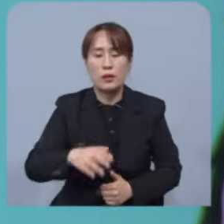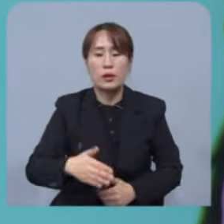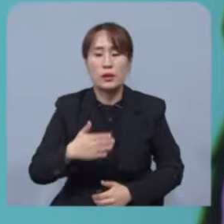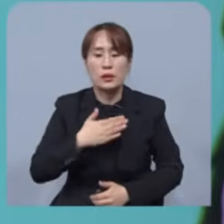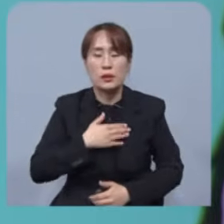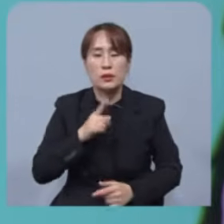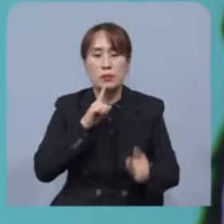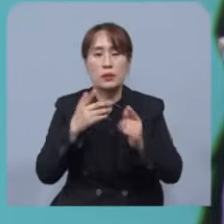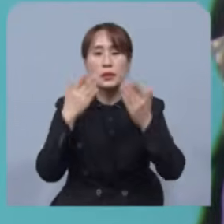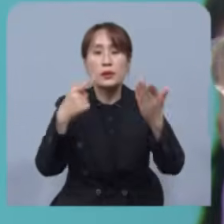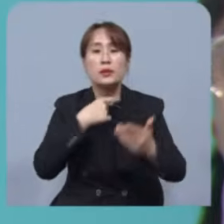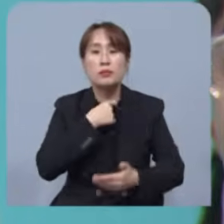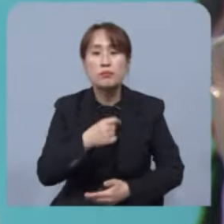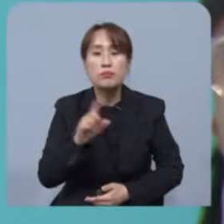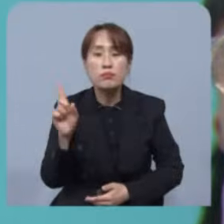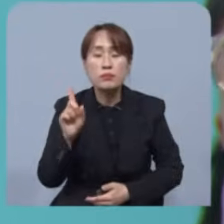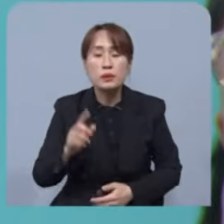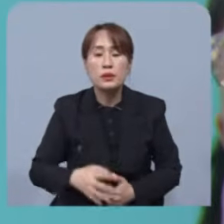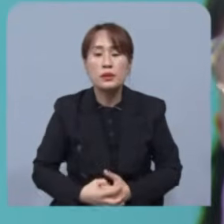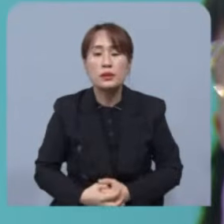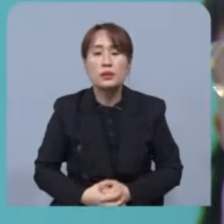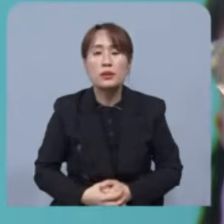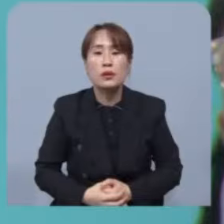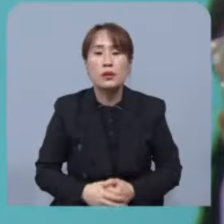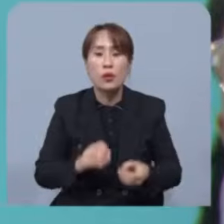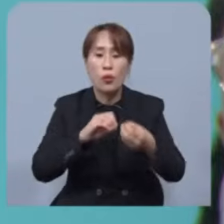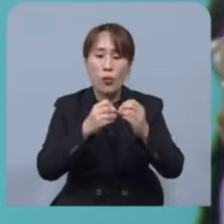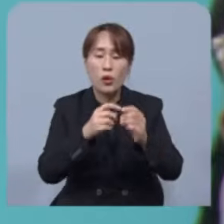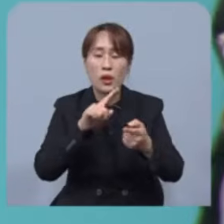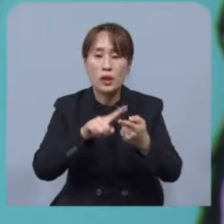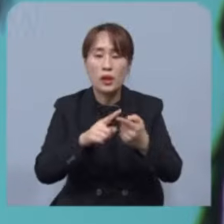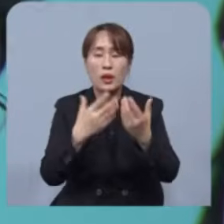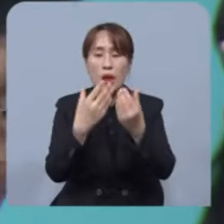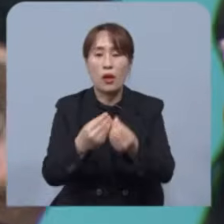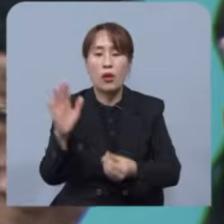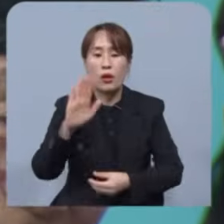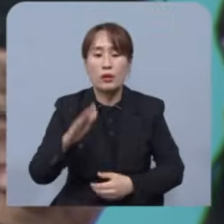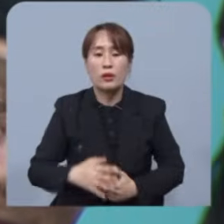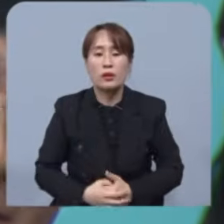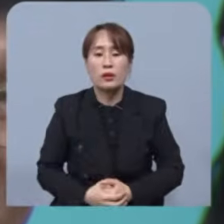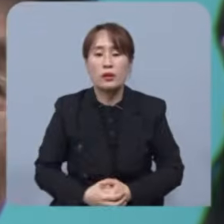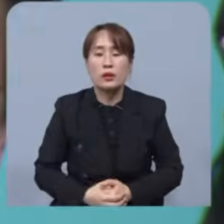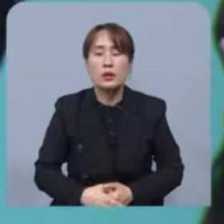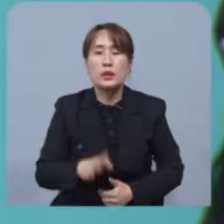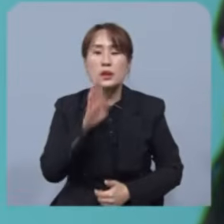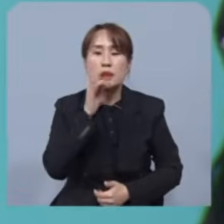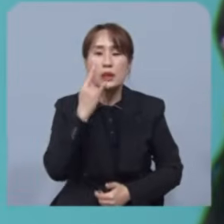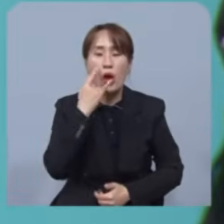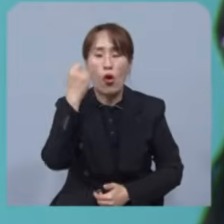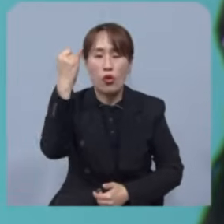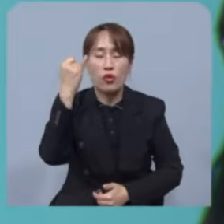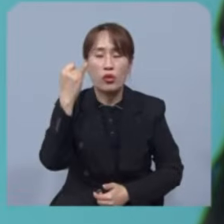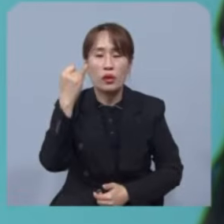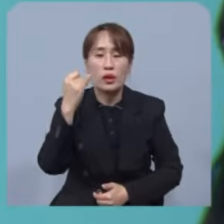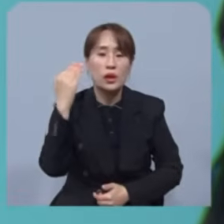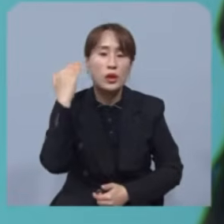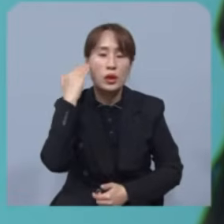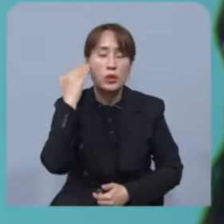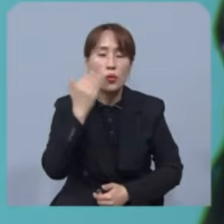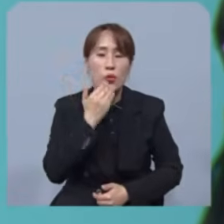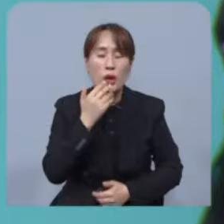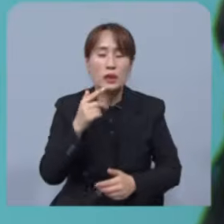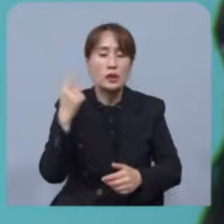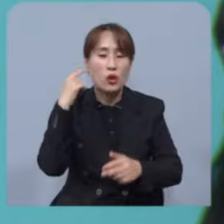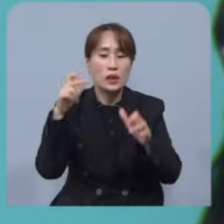제가 말씀드리고 싶은 거는 그 공예에 대한 내용은 아니고 저희 친언니가 청각